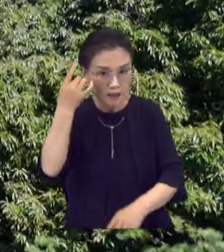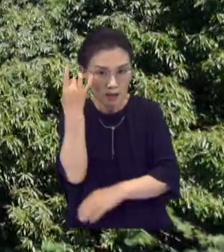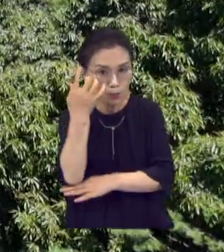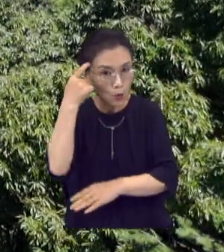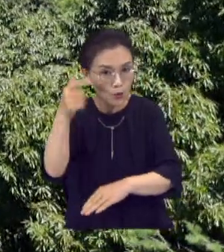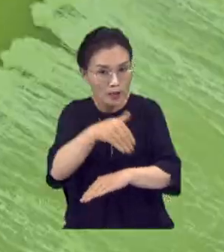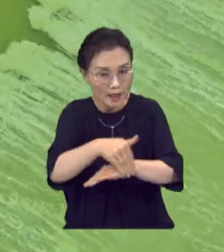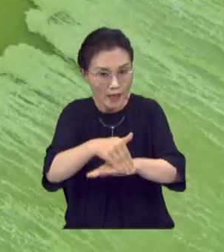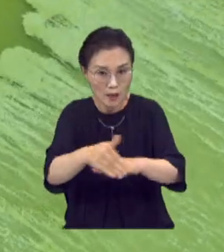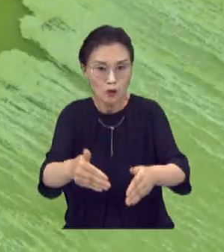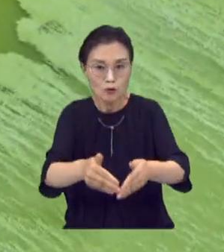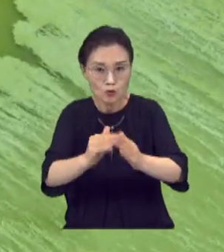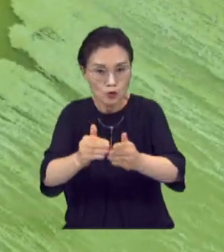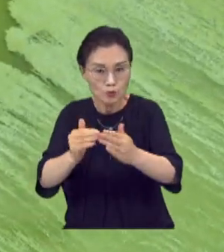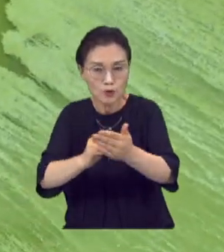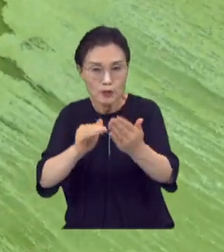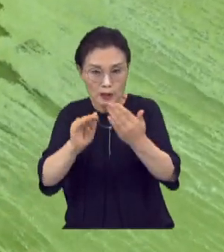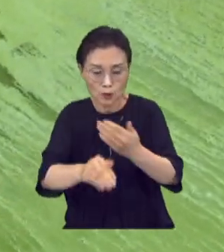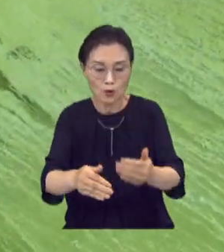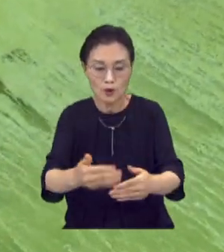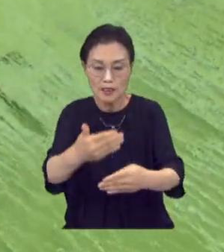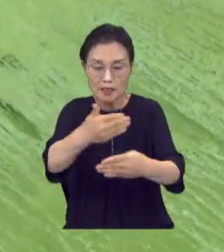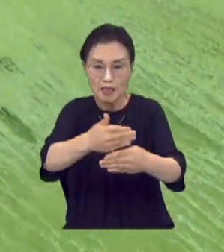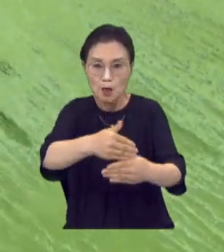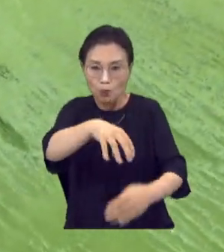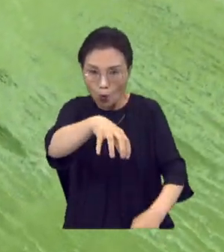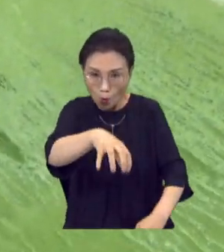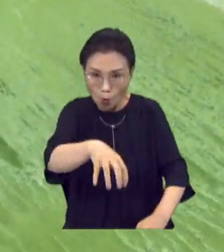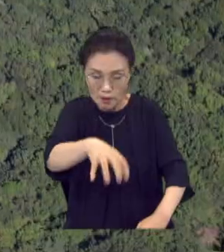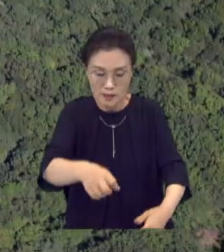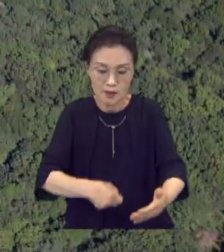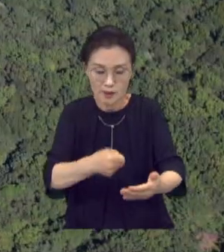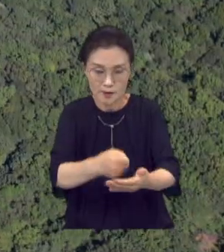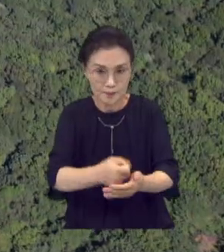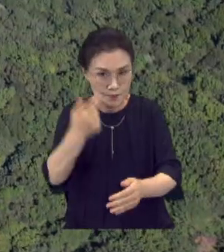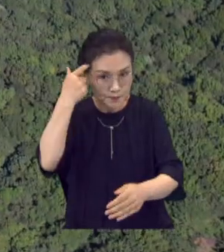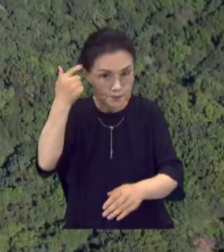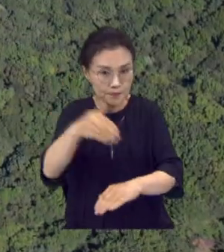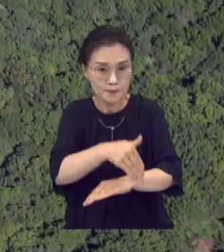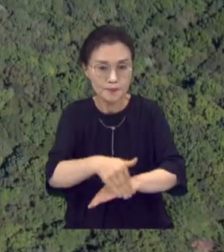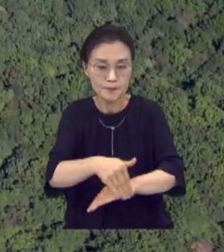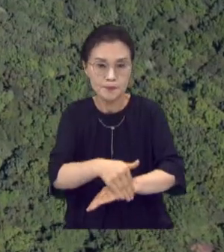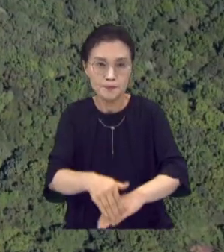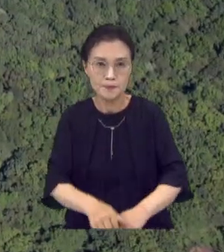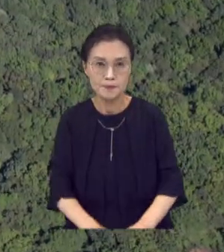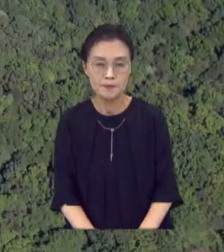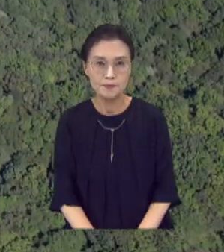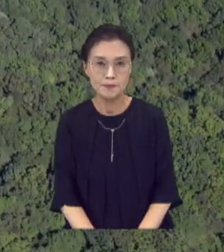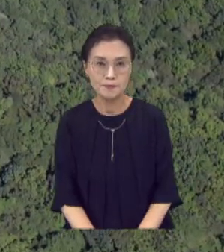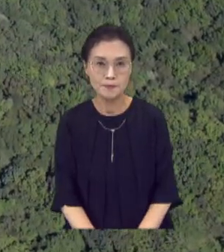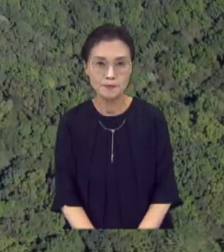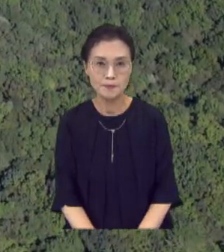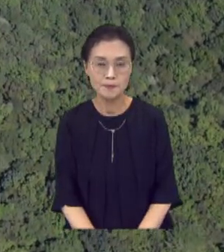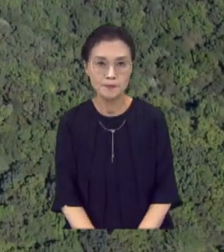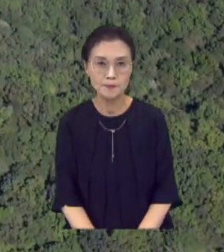기본 계획 수립 등의 후속 절차가 진행된 뒤 확정될 예정입니다. KNN 김동환입니다.